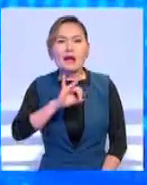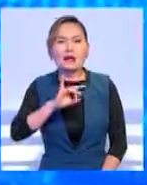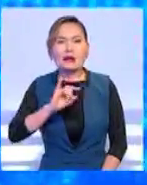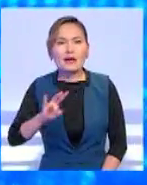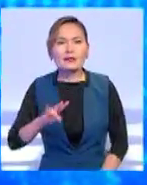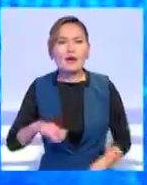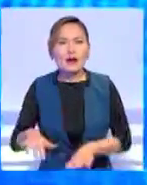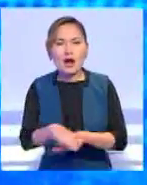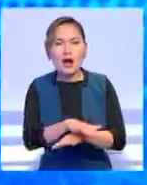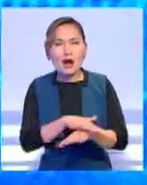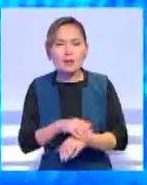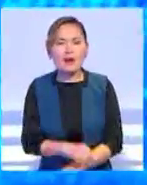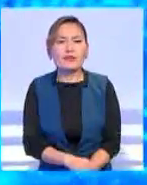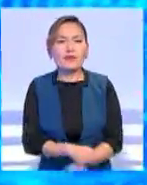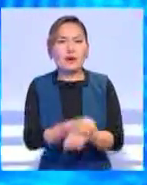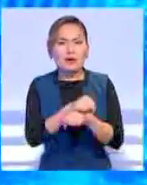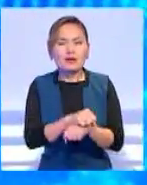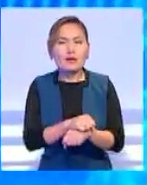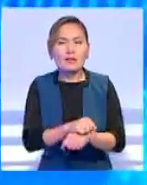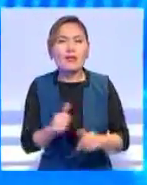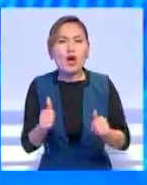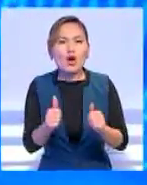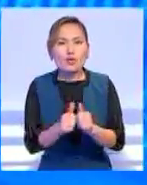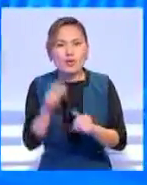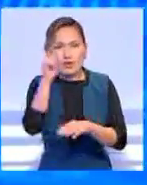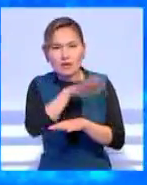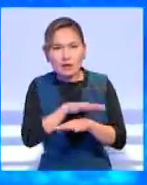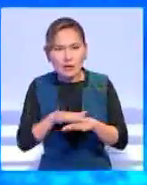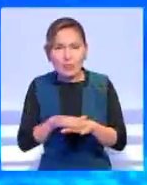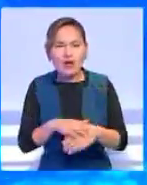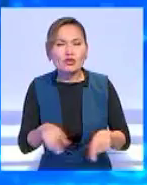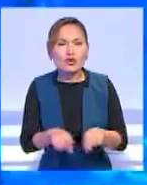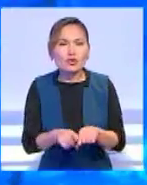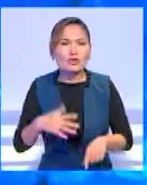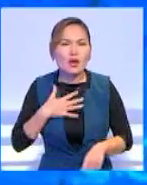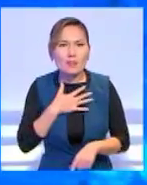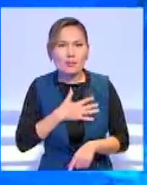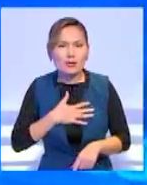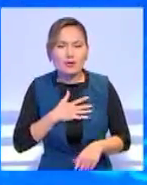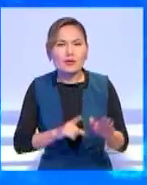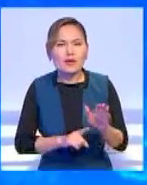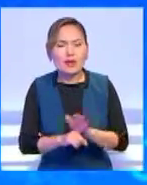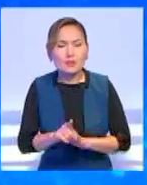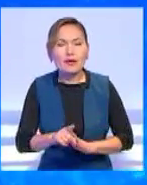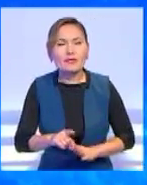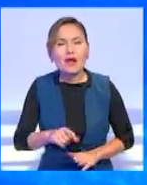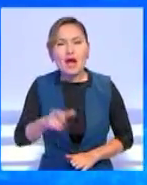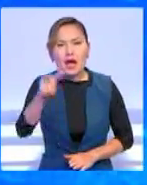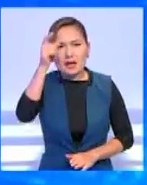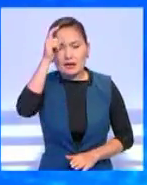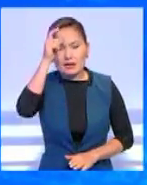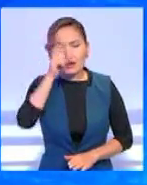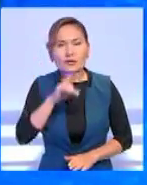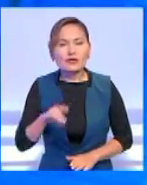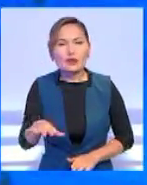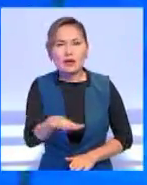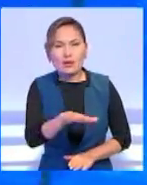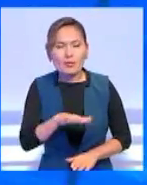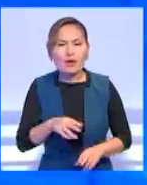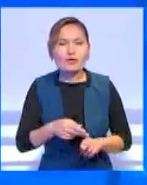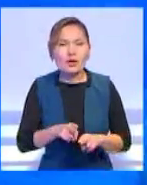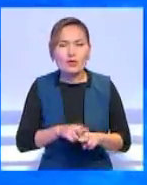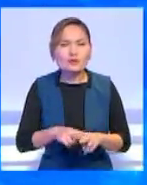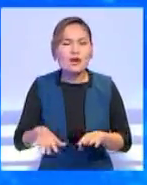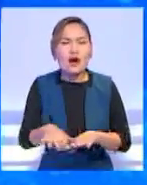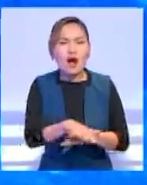Ирандағы халық толқулары аймақтағы көршілес елдерді бейжай қалдырған жоқ. Ресми Анкара Иранның ішкі саясатына сырт күштердің